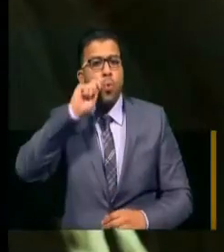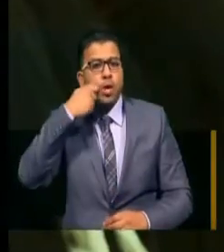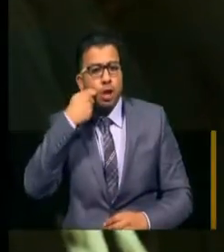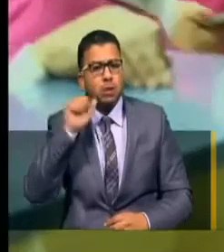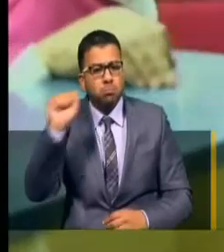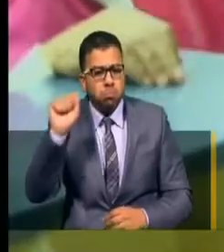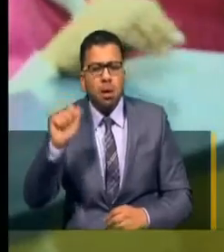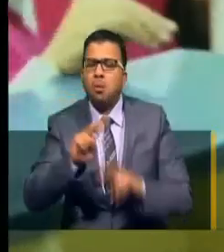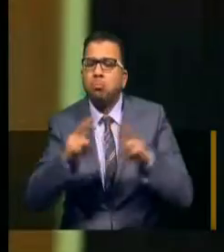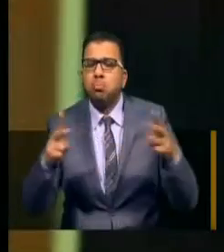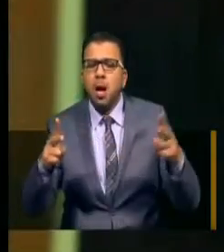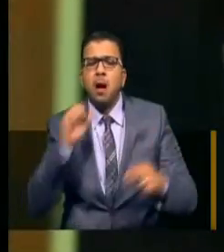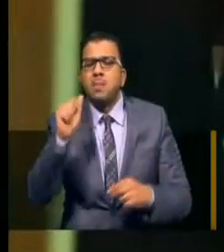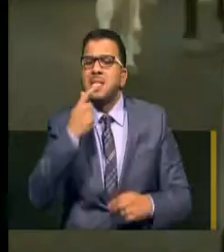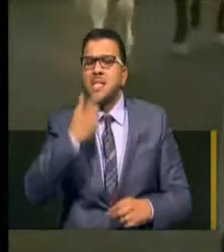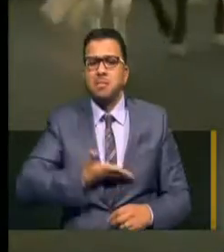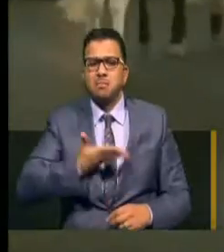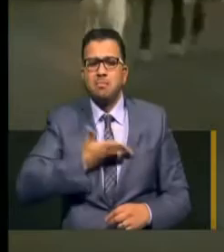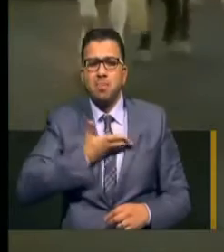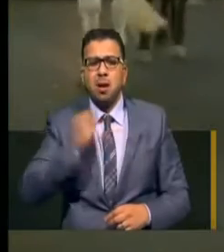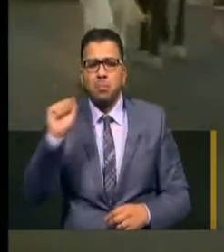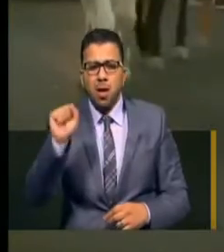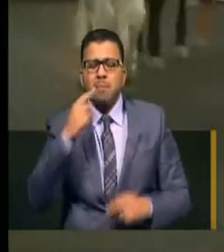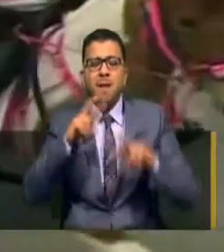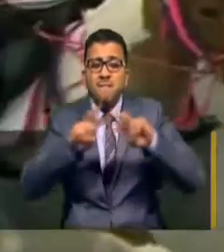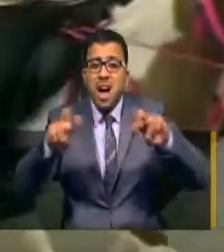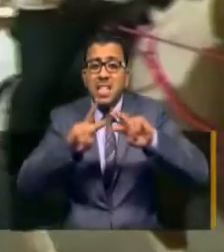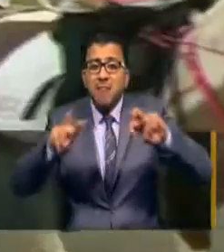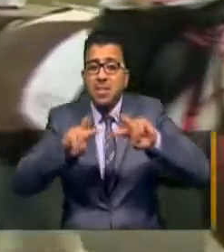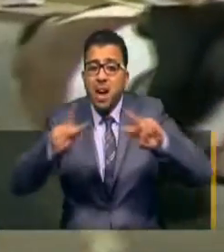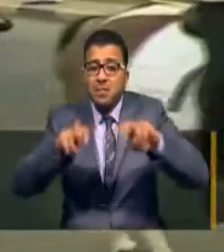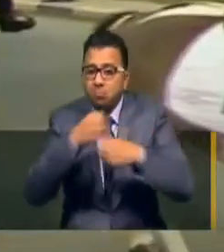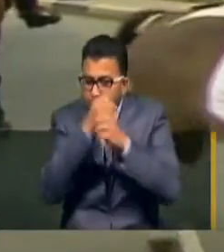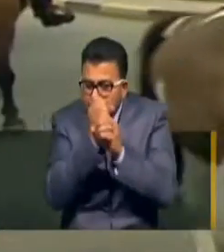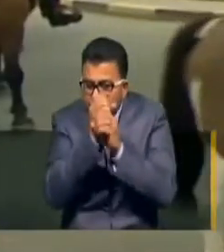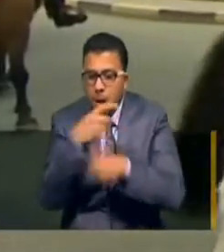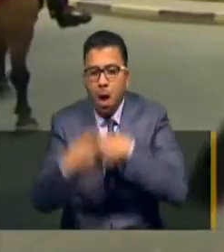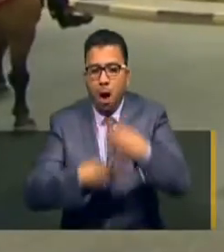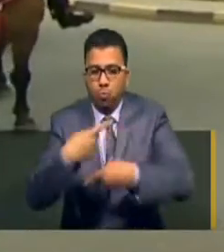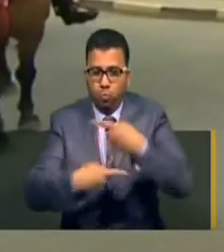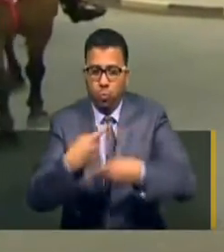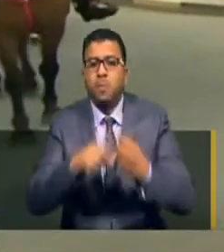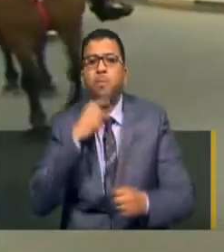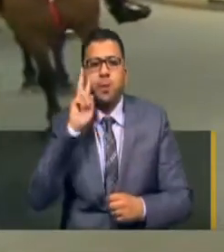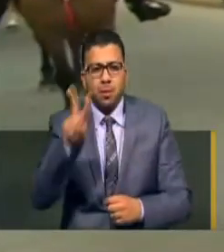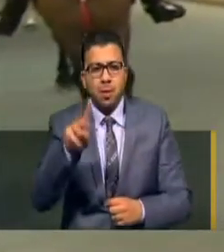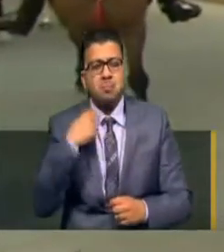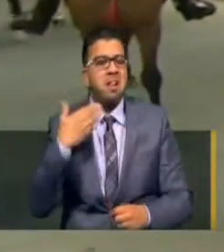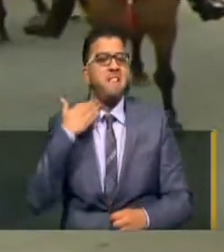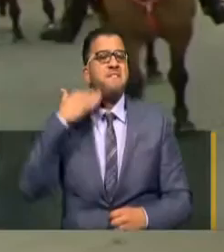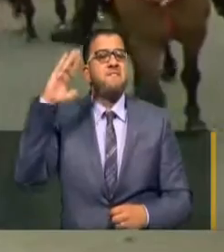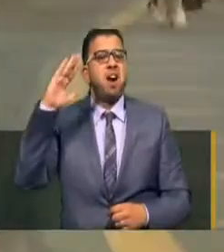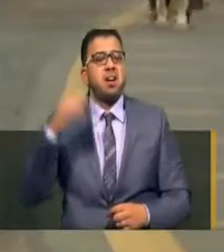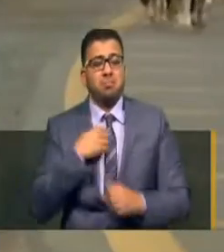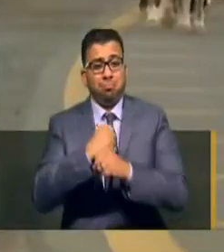من مختلف الجنسيات والفئات العمرية على إجراء الفحوصات المبكرة والدورية. كما أعربت عن فخرها